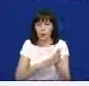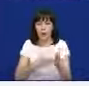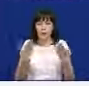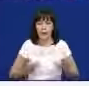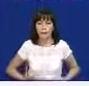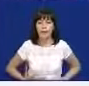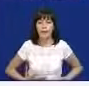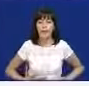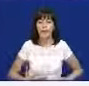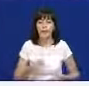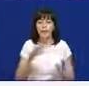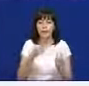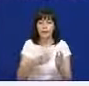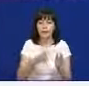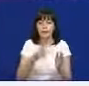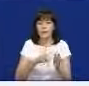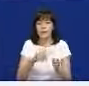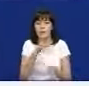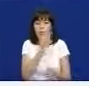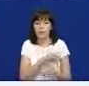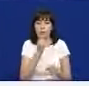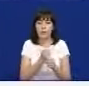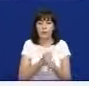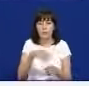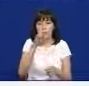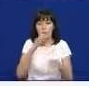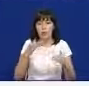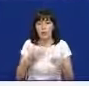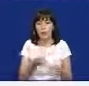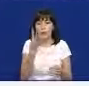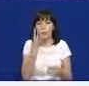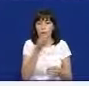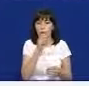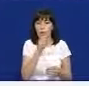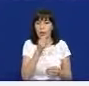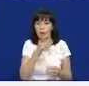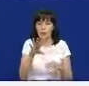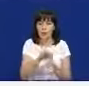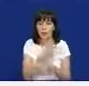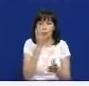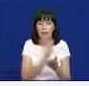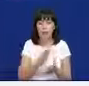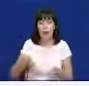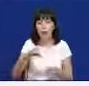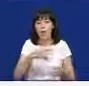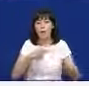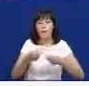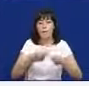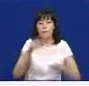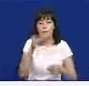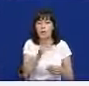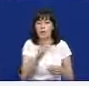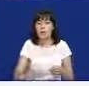тірі. 1881 тыл ардагерімен ерін жоқтап қалған 4 ардагер жесірі бар. Ал аудан басшылығы осы